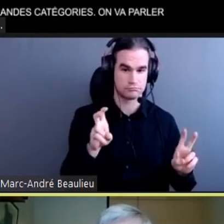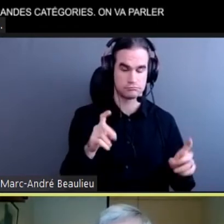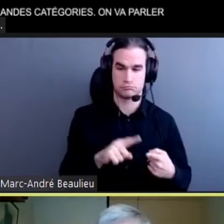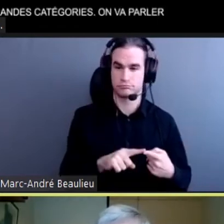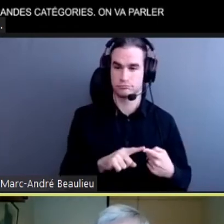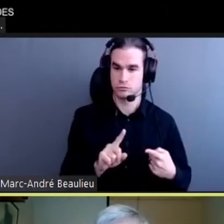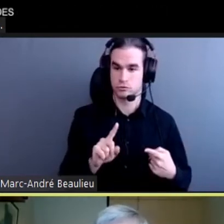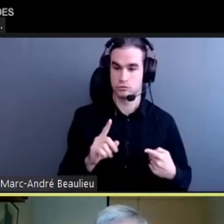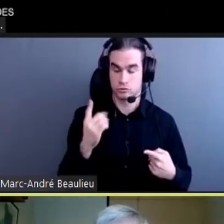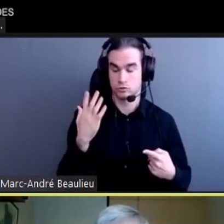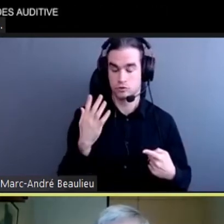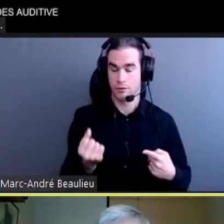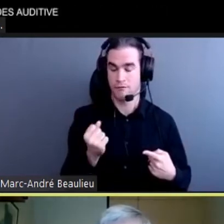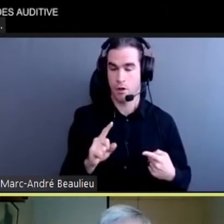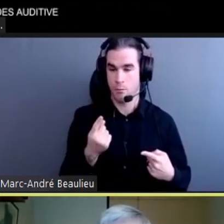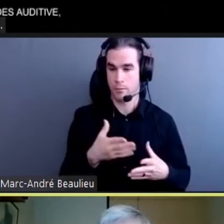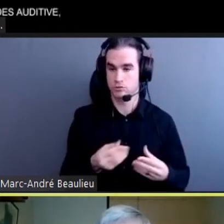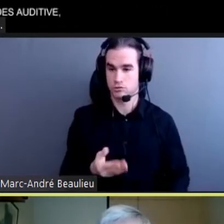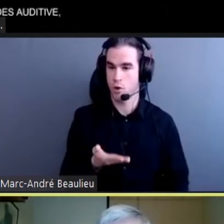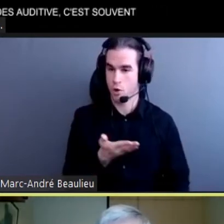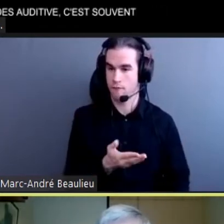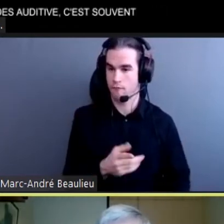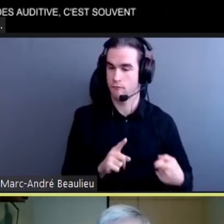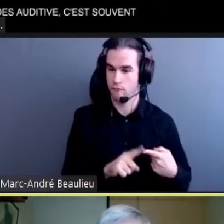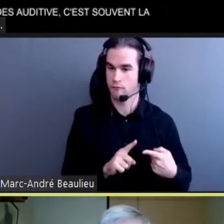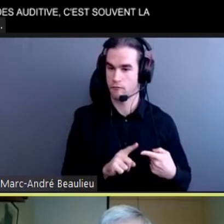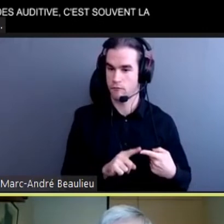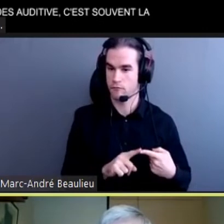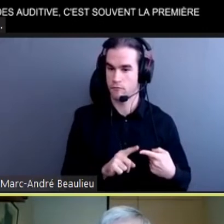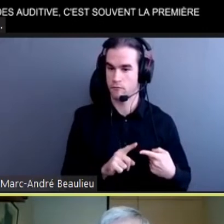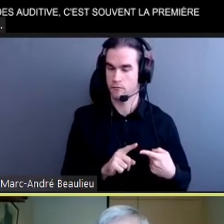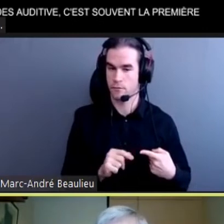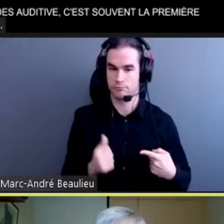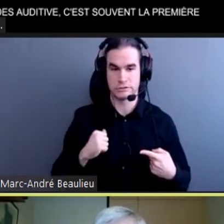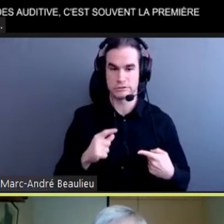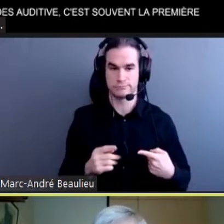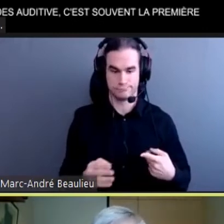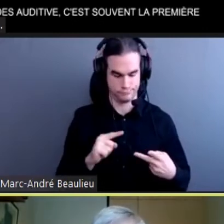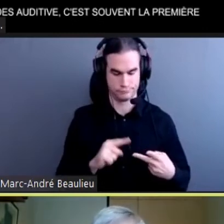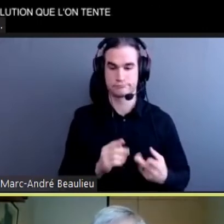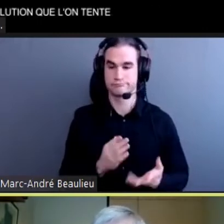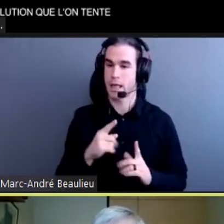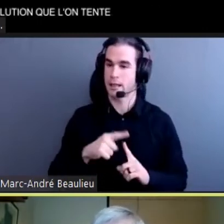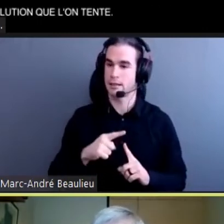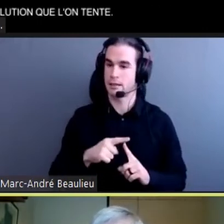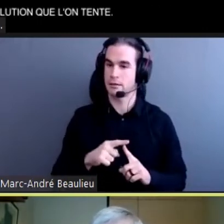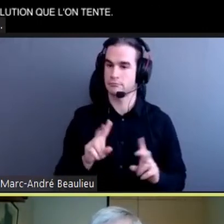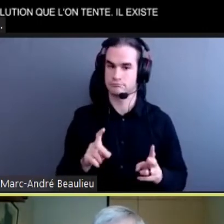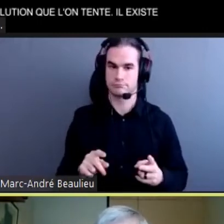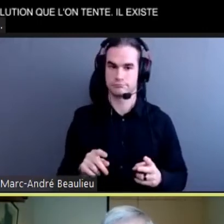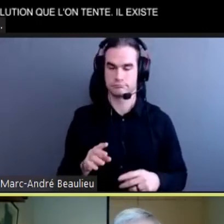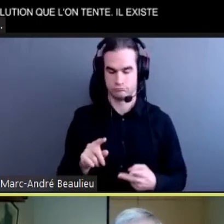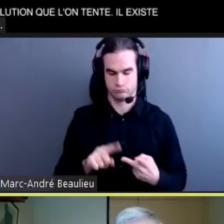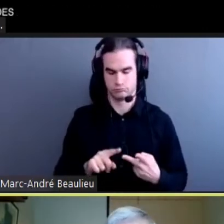première solution qu'on tente ou avec laquelle on va expérimenter. Il existe aussi des aides techniques, puis on va parler